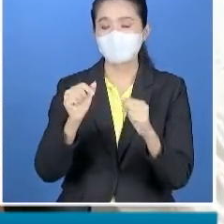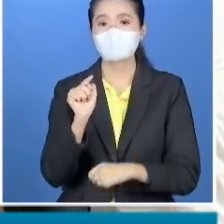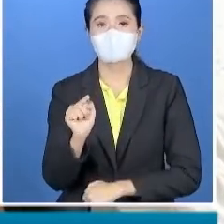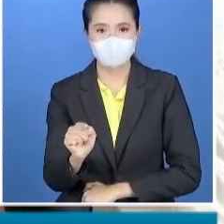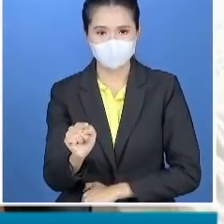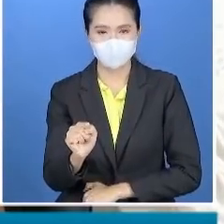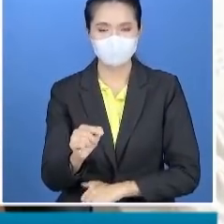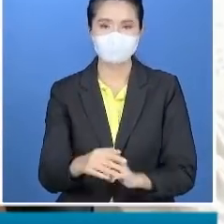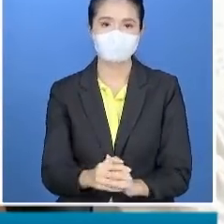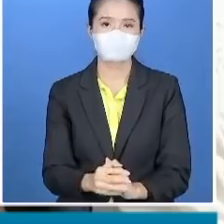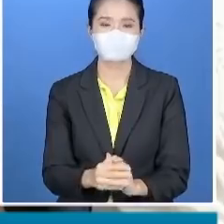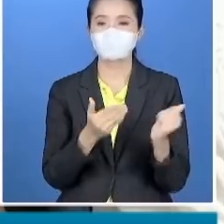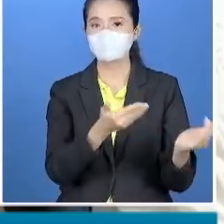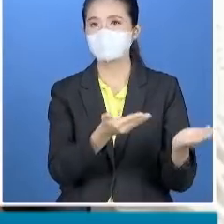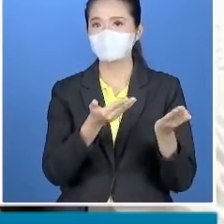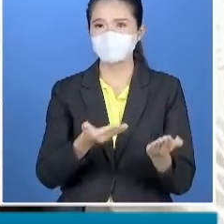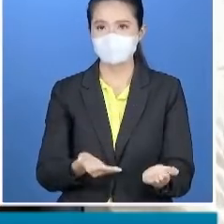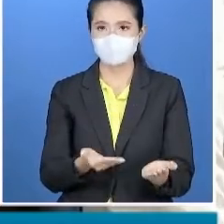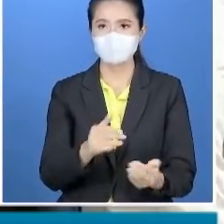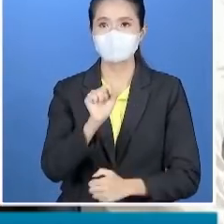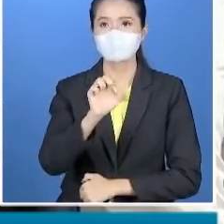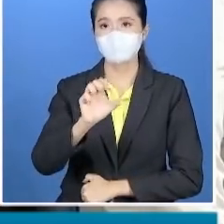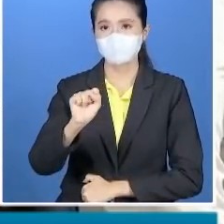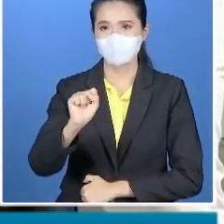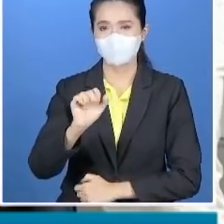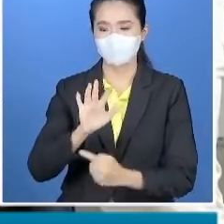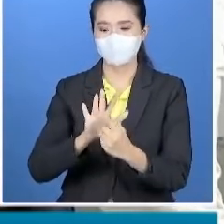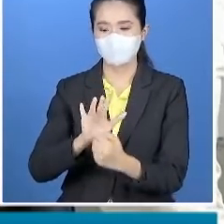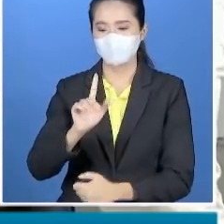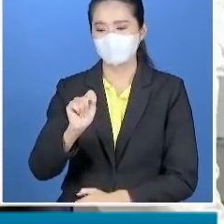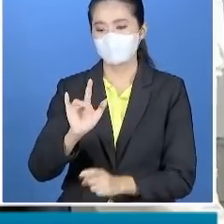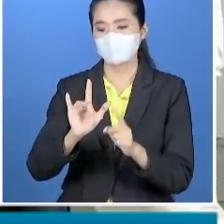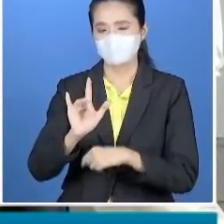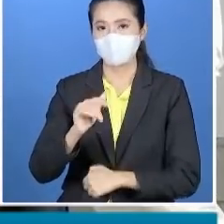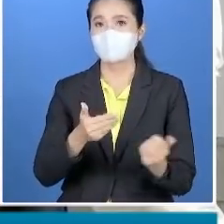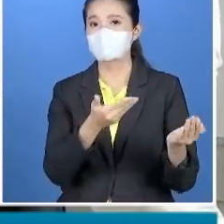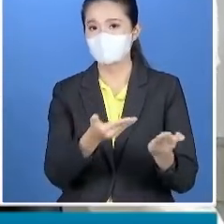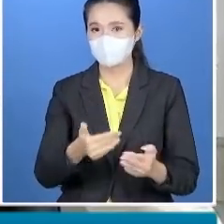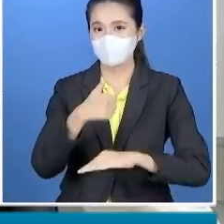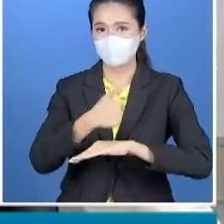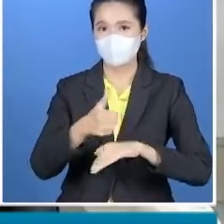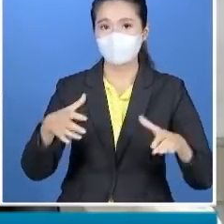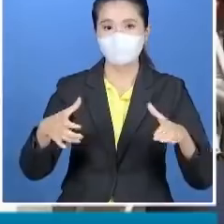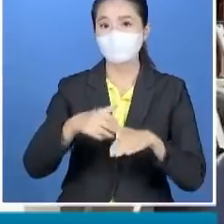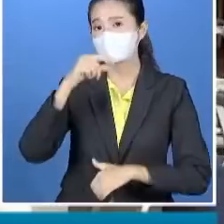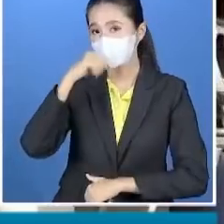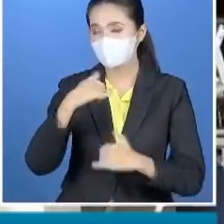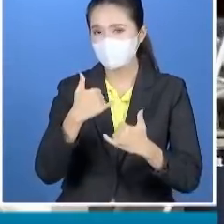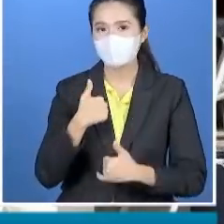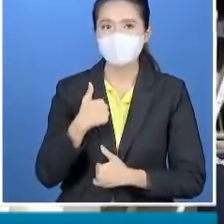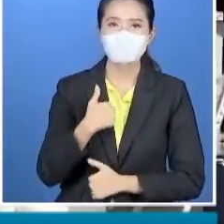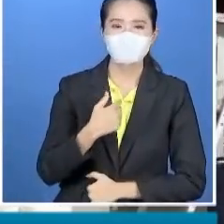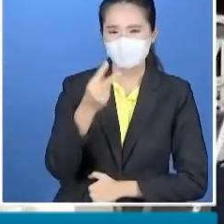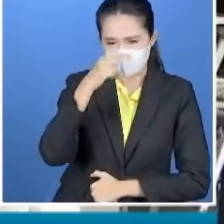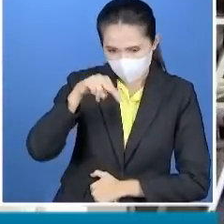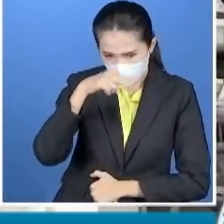และขณะเดียวกันก็จะเชิญสสเต้ฮะมงคลกิจสุขสินธารานนท์หัวหน้าพรรคไทยศรีวิไลที่ตอนนี้ไปไล่เดินห